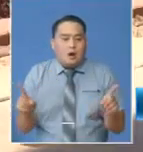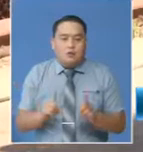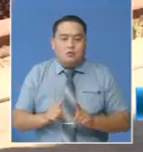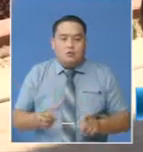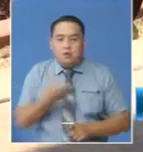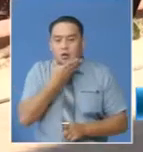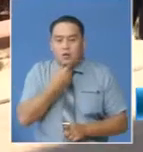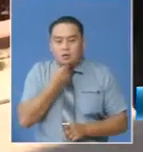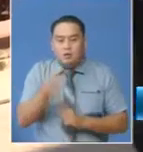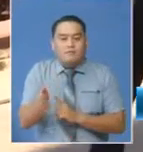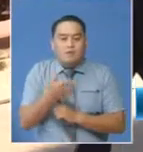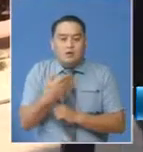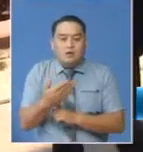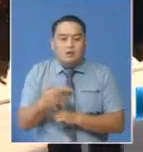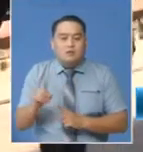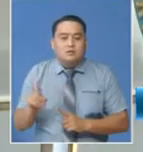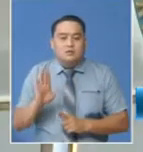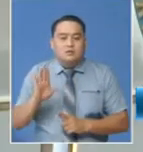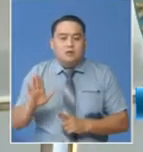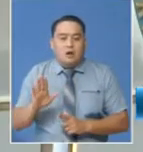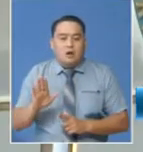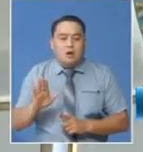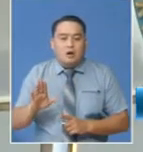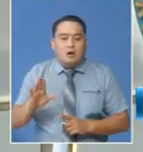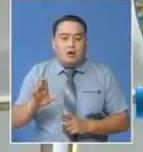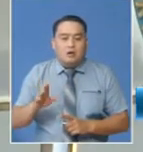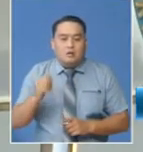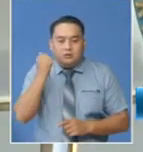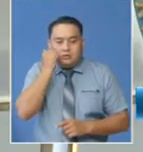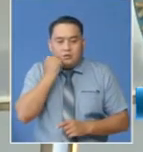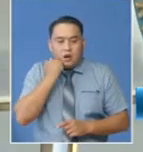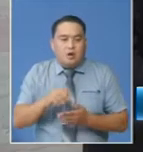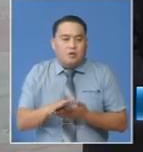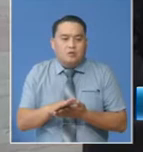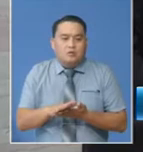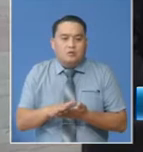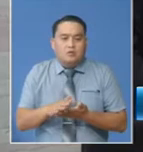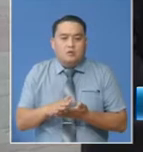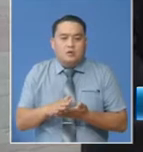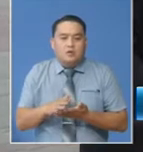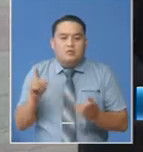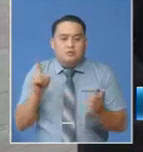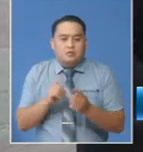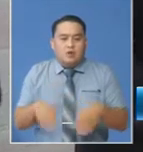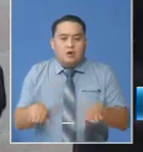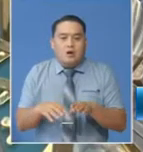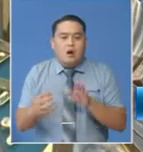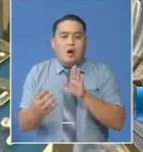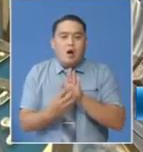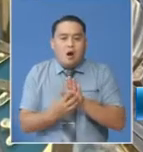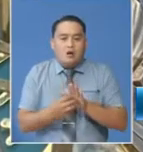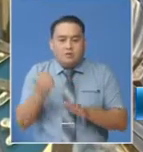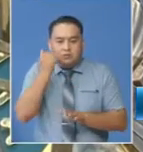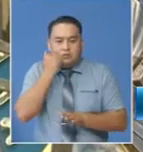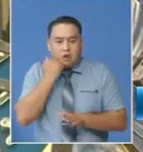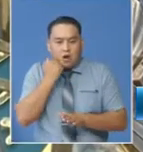виден флаг над зданием. Символ государственности поблек и обветшал. Посетители на входе встречают также герб, почерневший